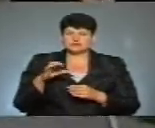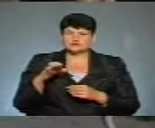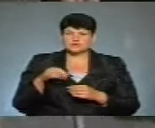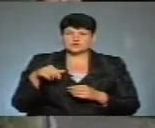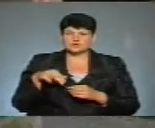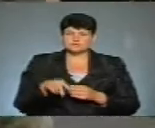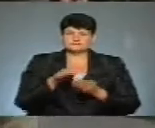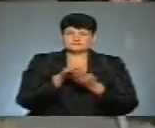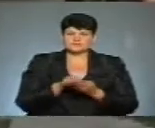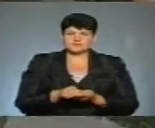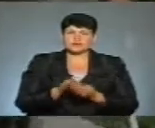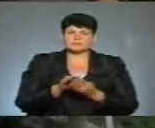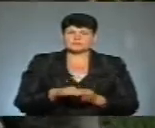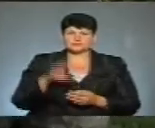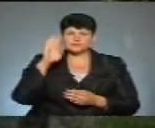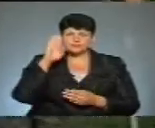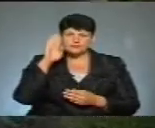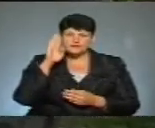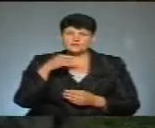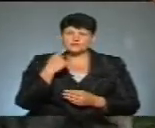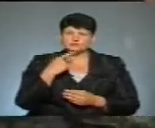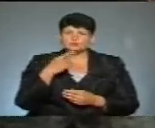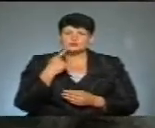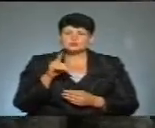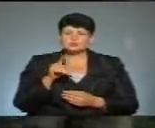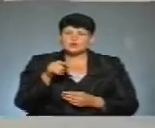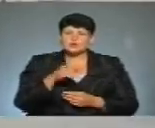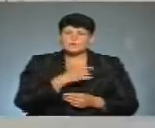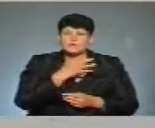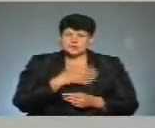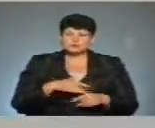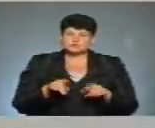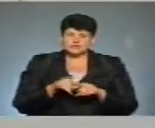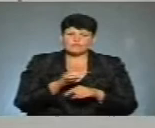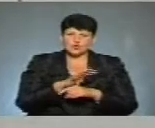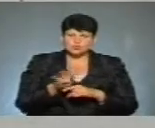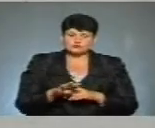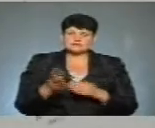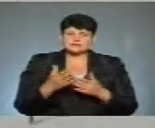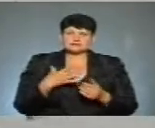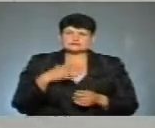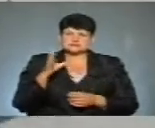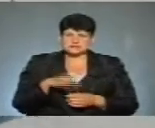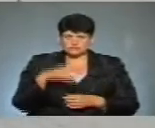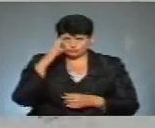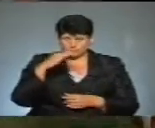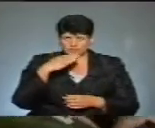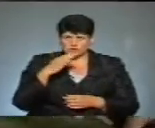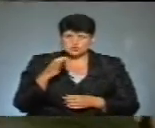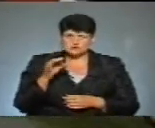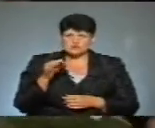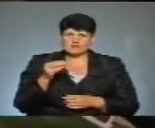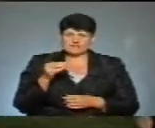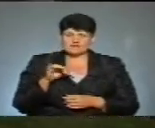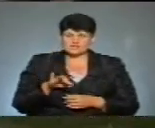похований Микола Руснак. Дмитро Мерзлікін розповідає, його поранили під час того ж обстрілу зграді, в якому загинув батько Софії.